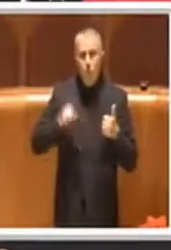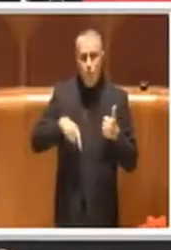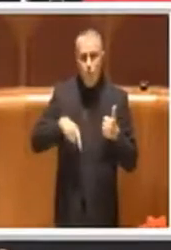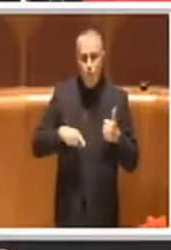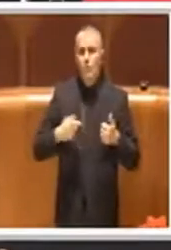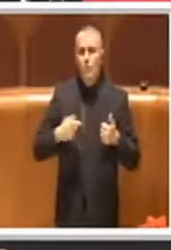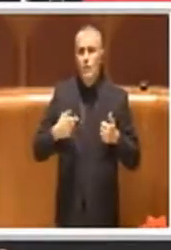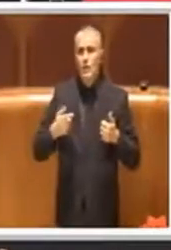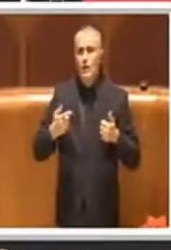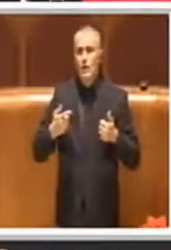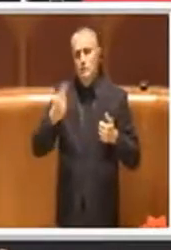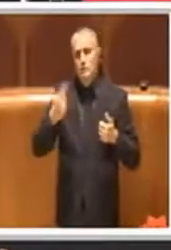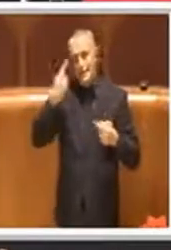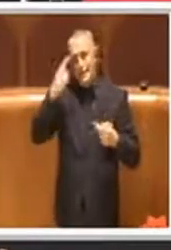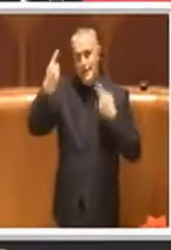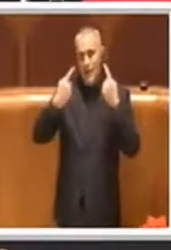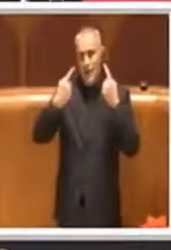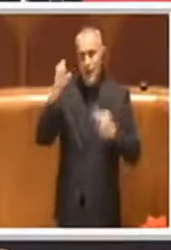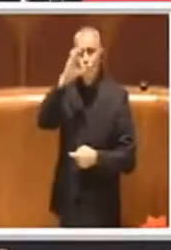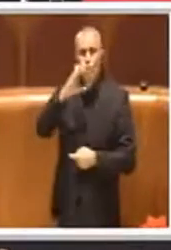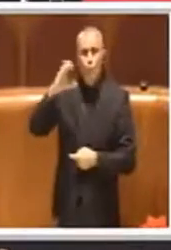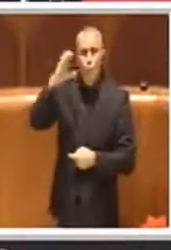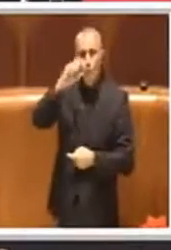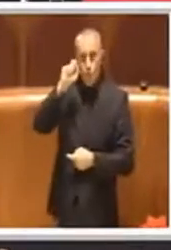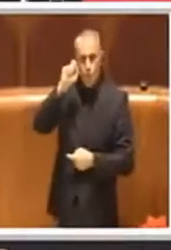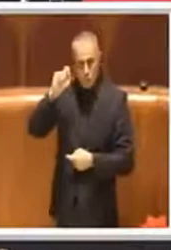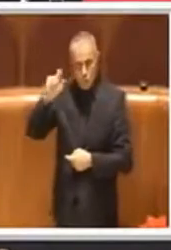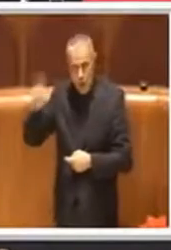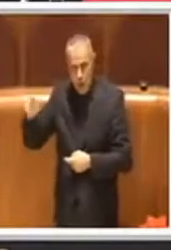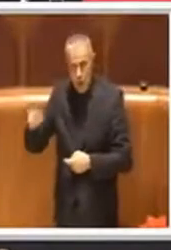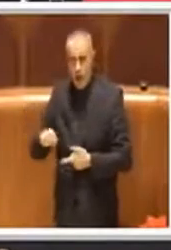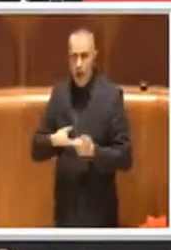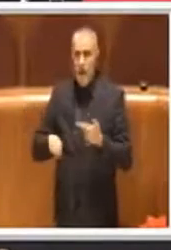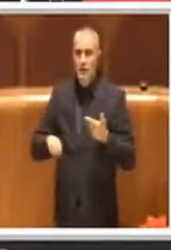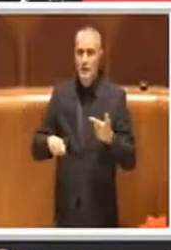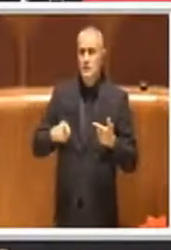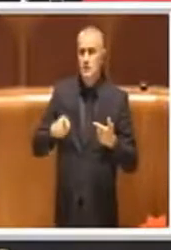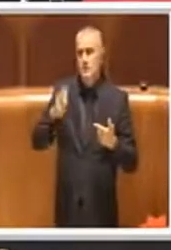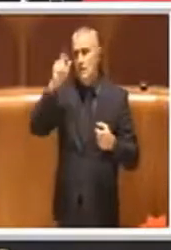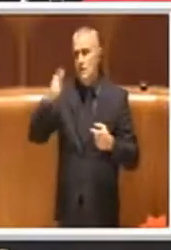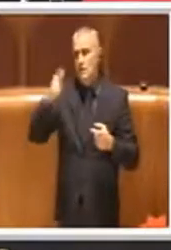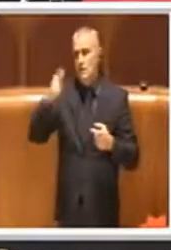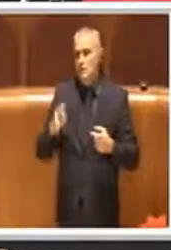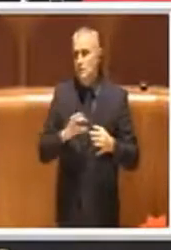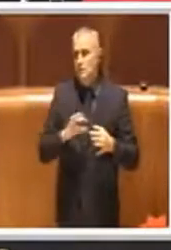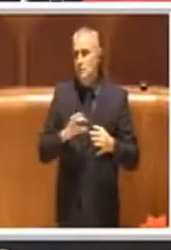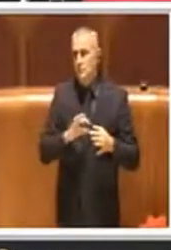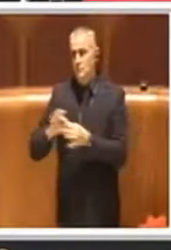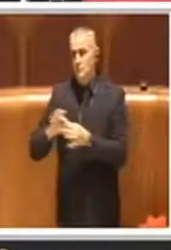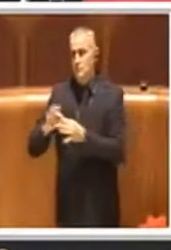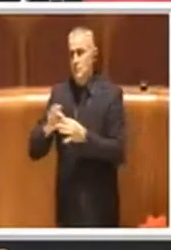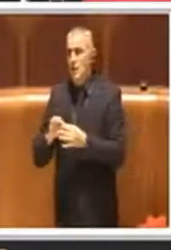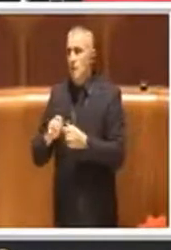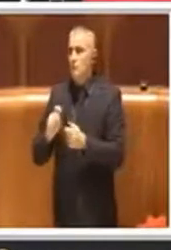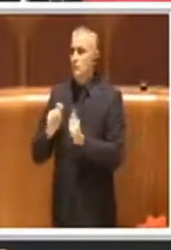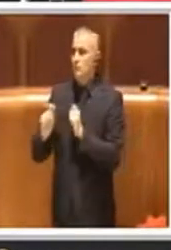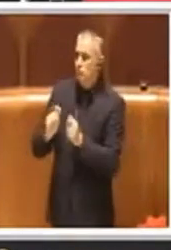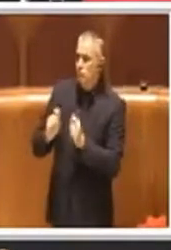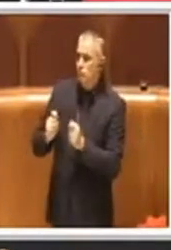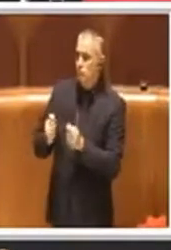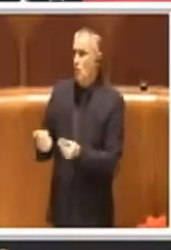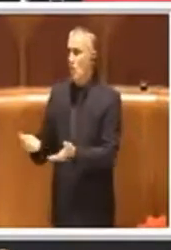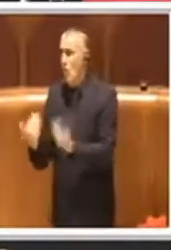tour culturali e particolari eventi culturali che possano coniugare lo shopping con